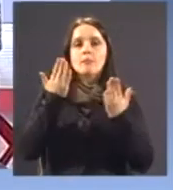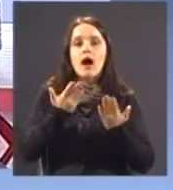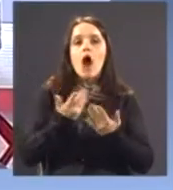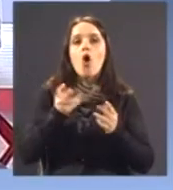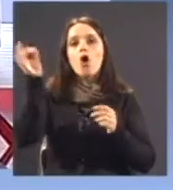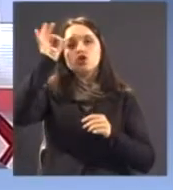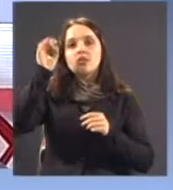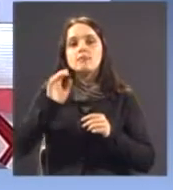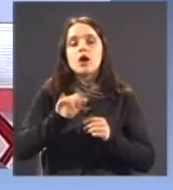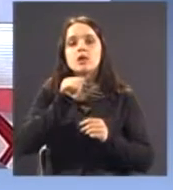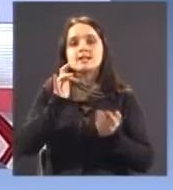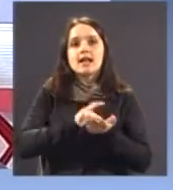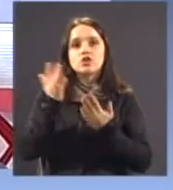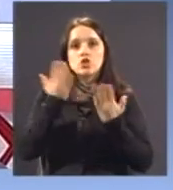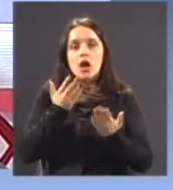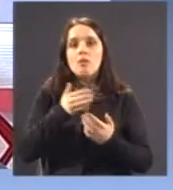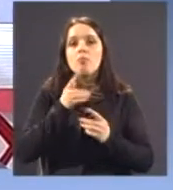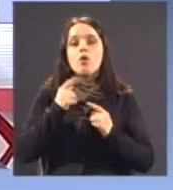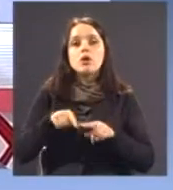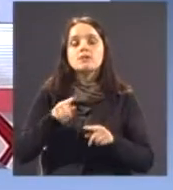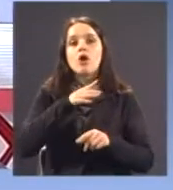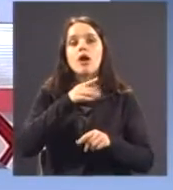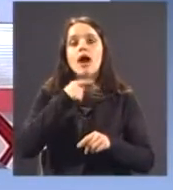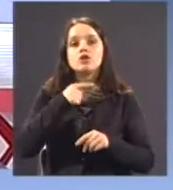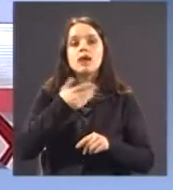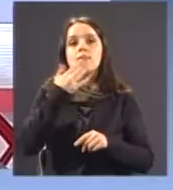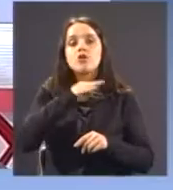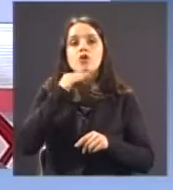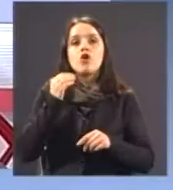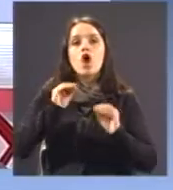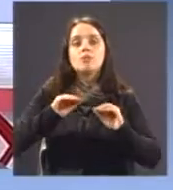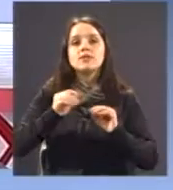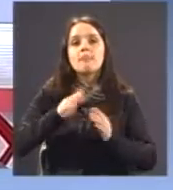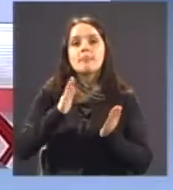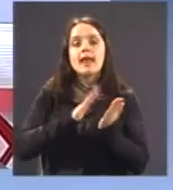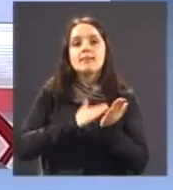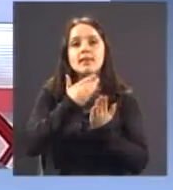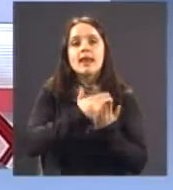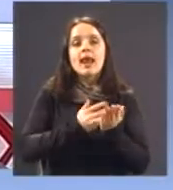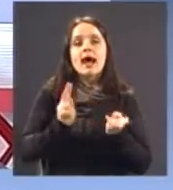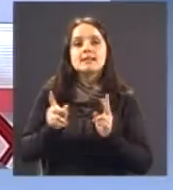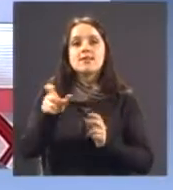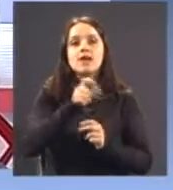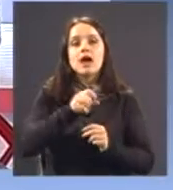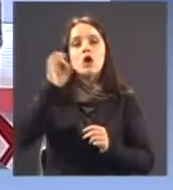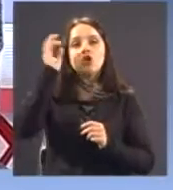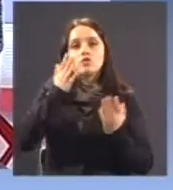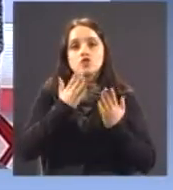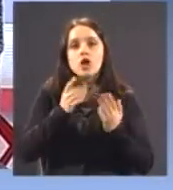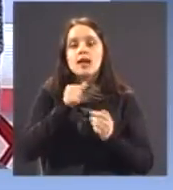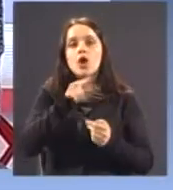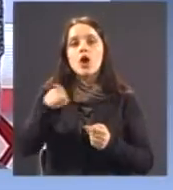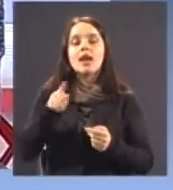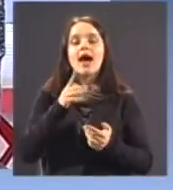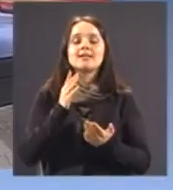Pogotovo naglašavam da nema dovoljno obuke za predmetne nastavnike u osnovnoj školi i za one nastavnike koji rade u srednjim